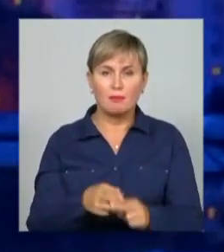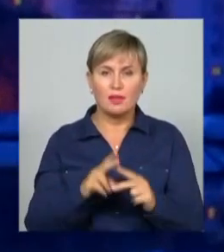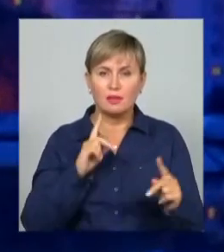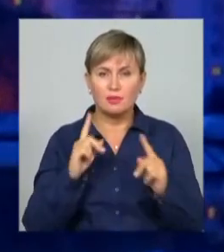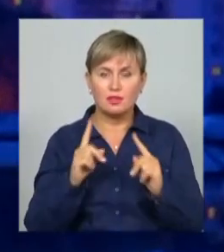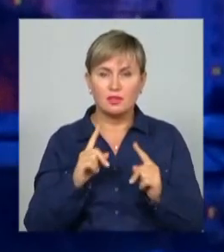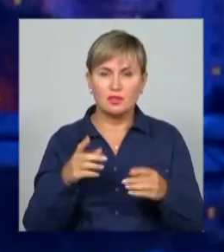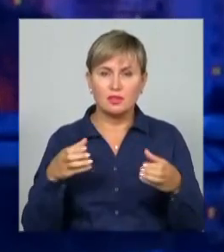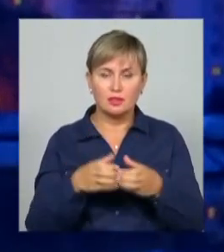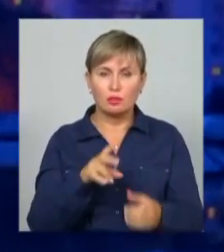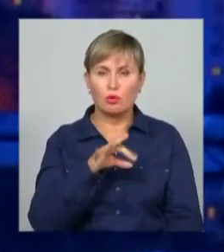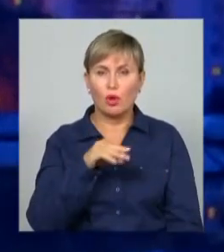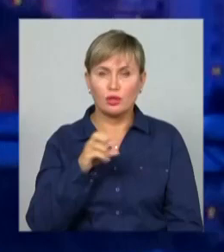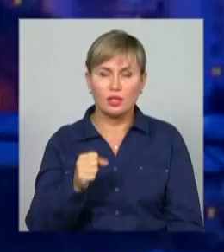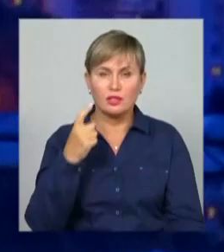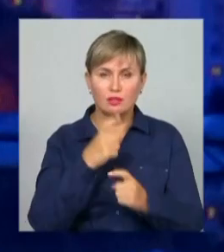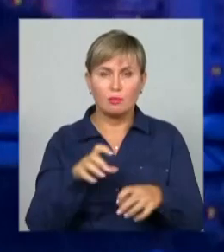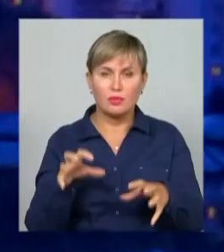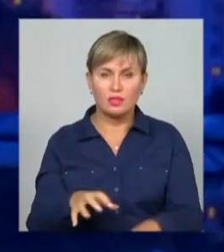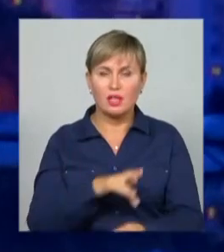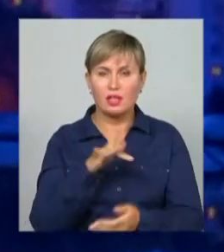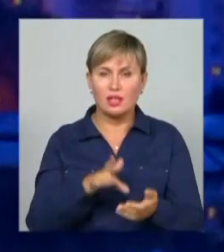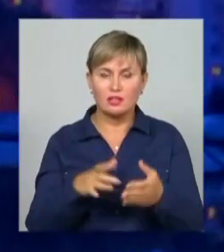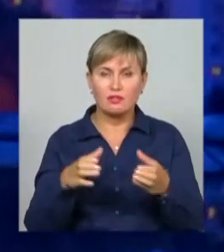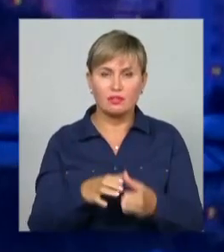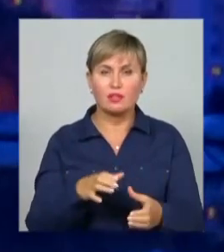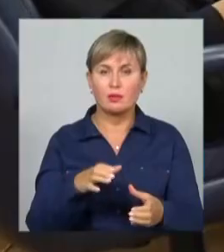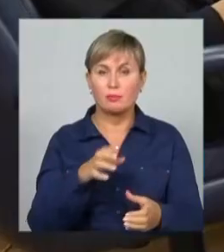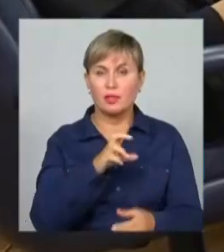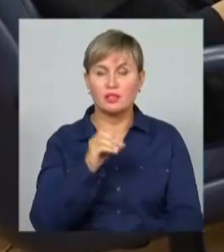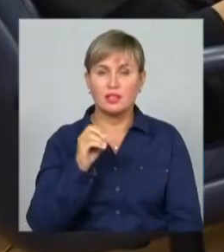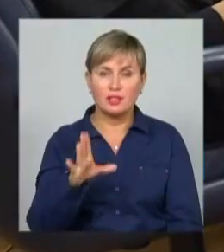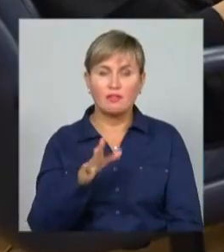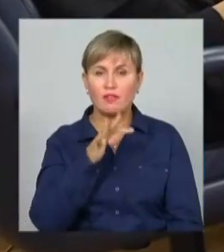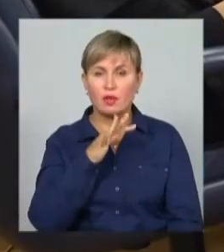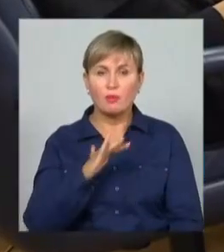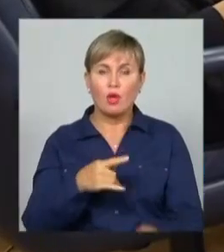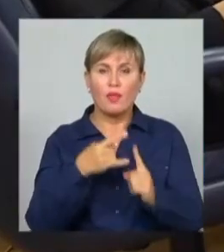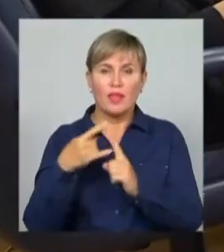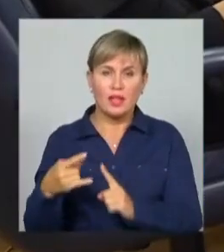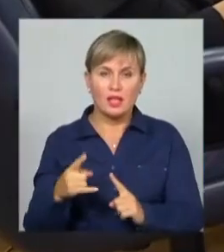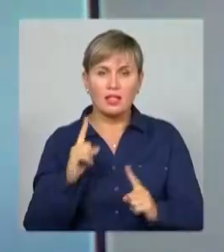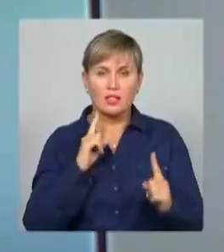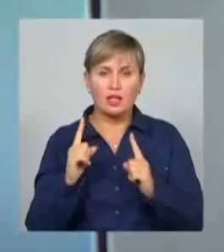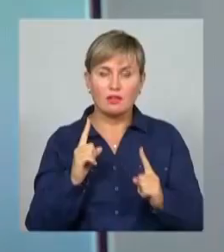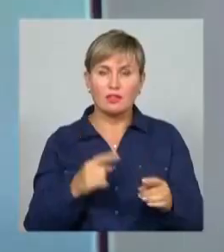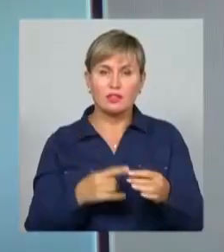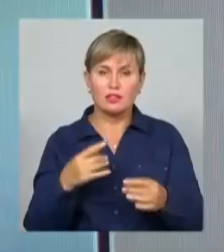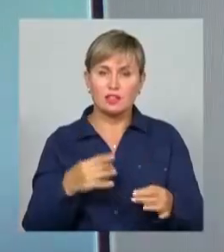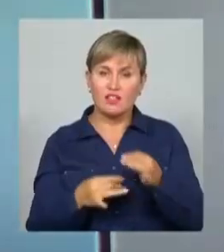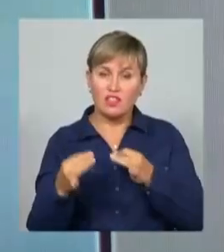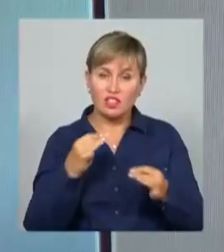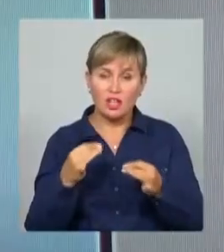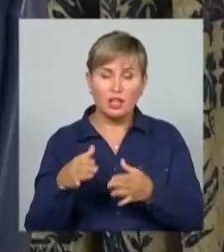заседании политсовета Нур-Отан заявил председатель городского филиала партии Бакыджан Сагентаев. Во время онлайн-совещания обсудили реализацию программы